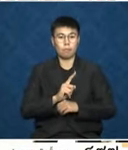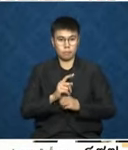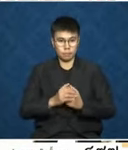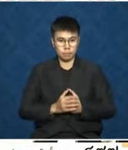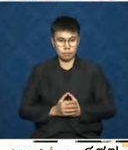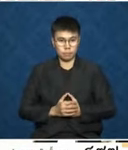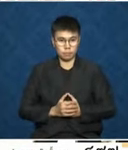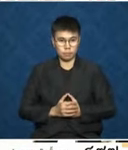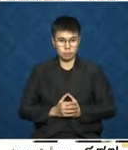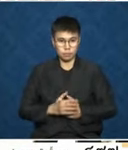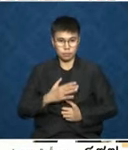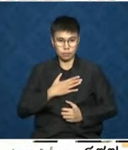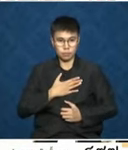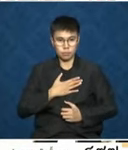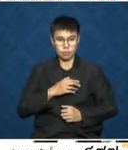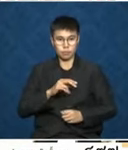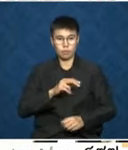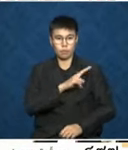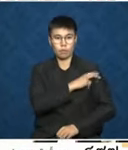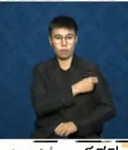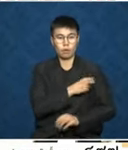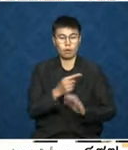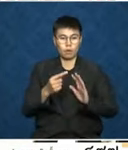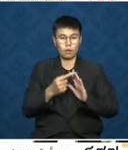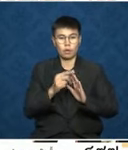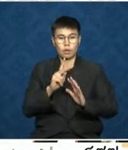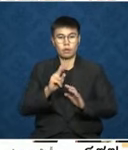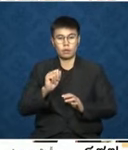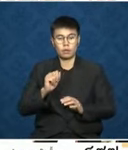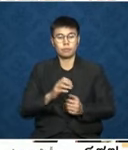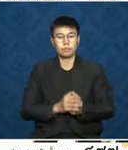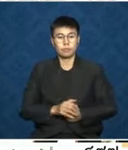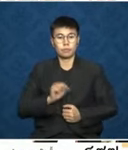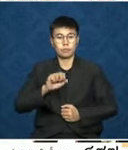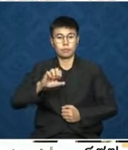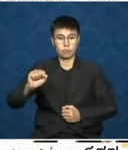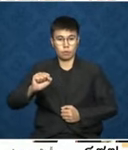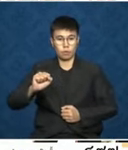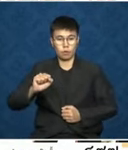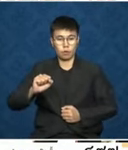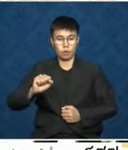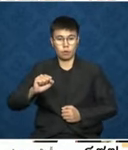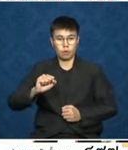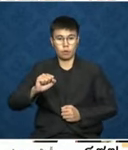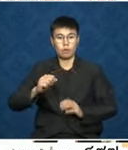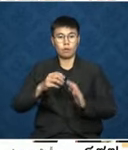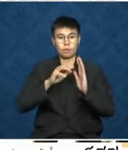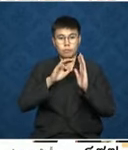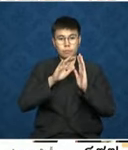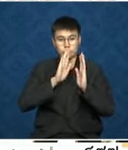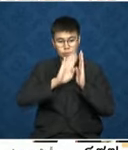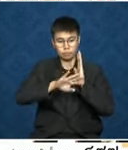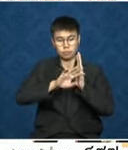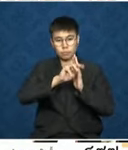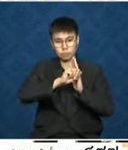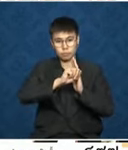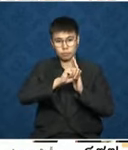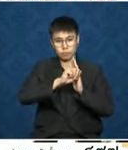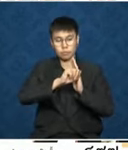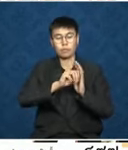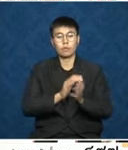เคารพกระผมนายแพทย์กิตติศักดิ์คณาสวัสดิ์สมาชิกสภาผู้แทนราษฎรจังหวัดมหาสารคามเขต 1